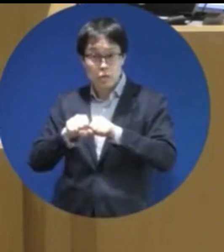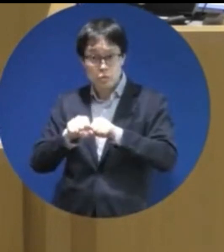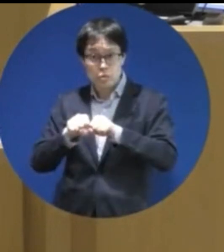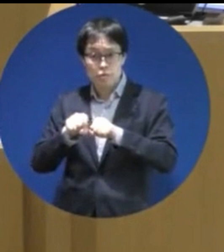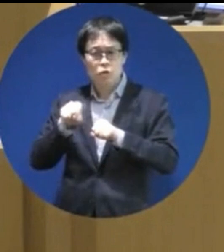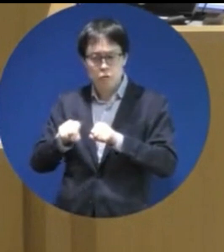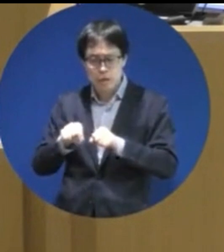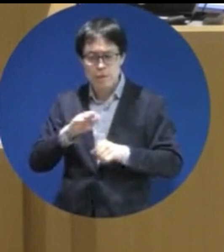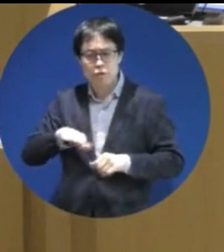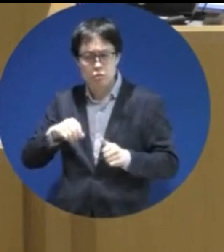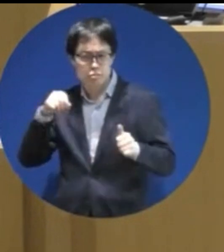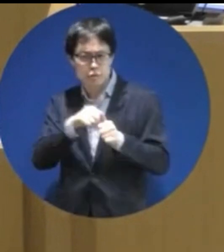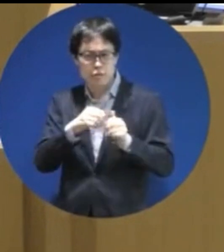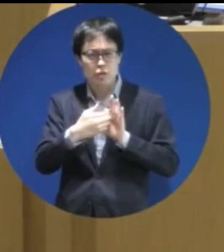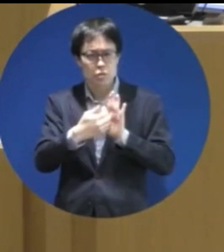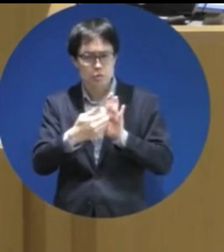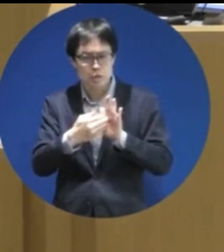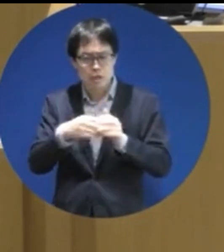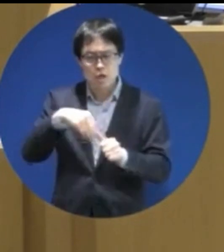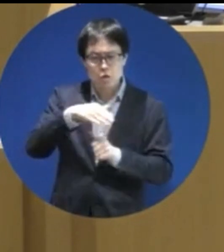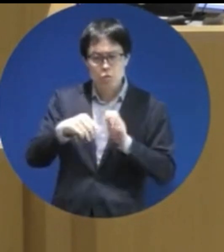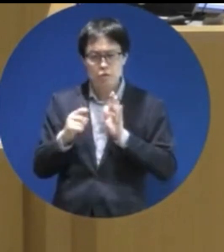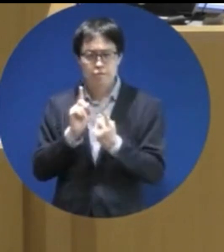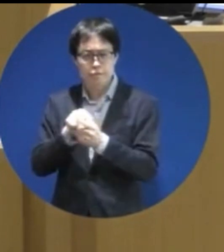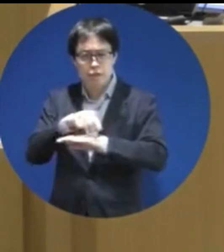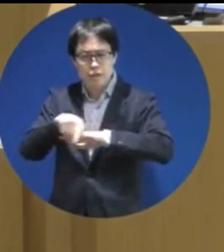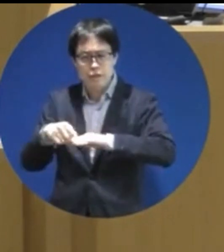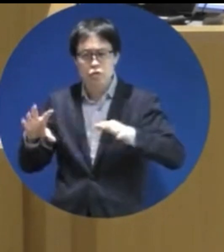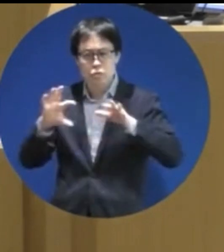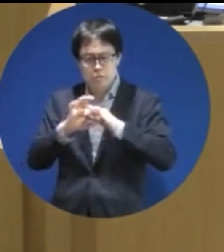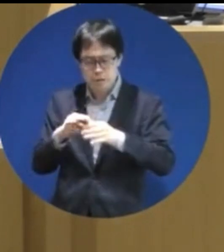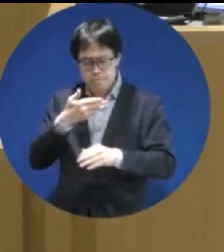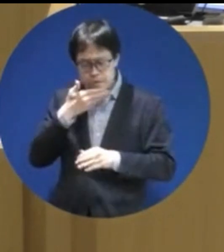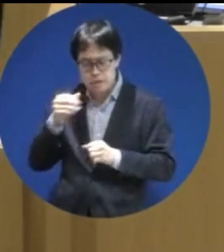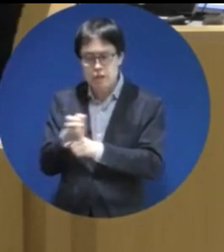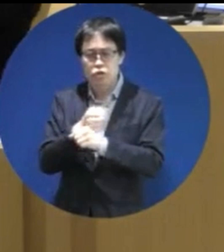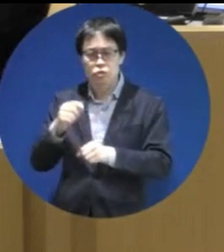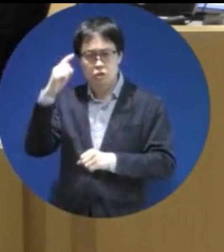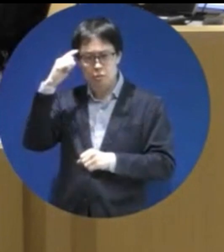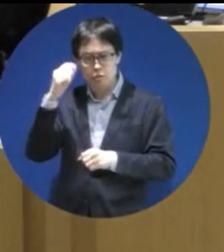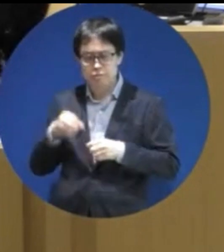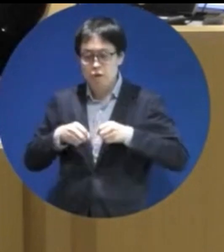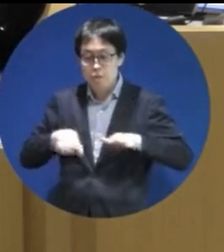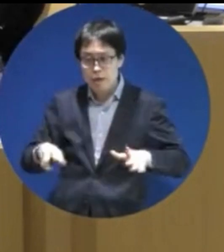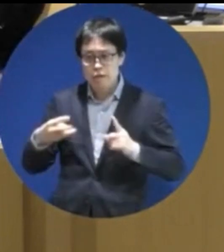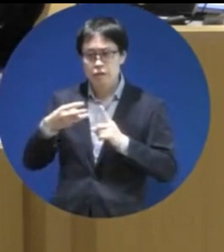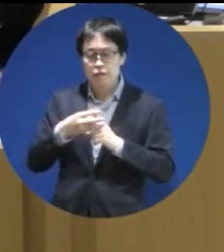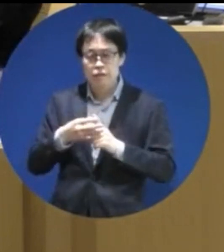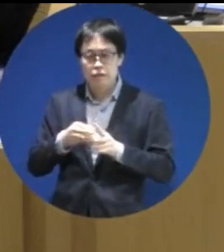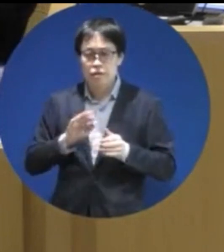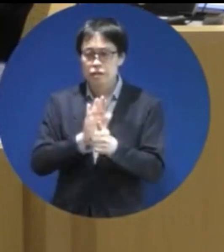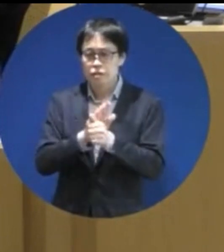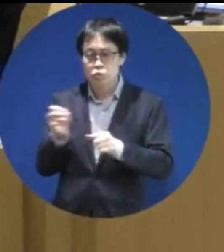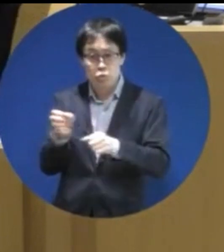児童虐待の予防や孤立対策にもつながる重要な事業と考えます。このバースデーサポート事業を一刻も早く渋